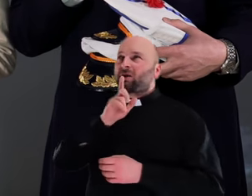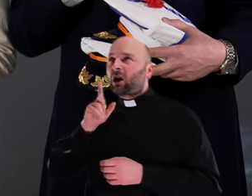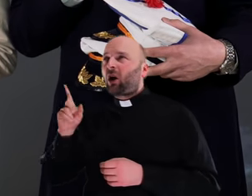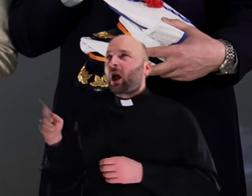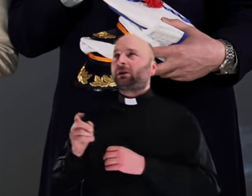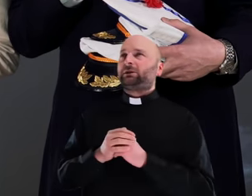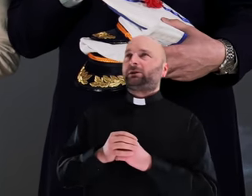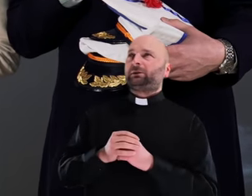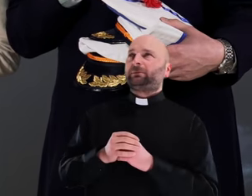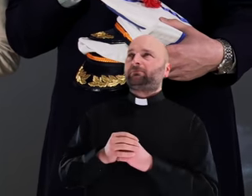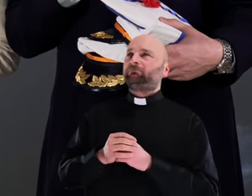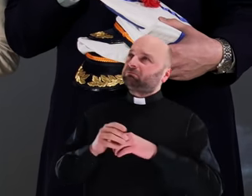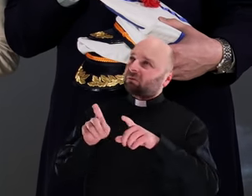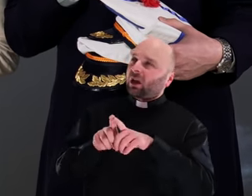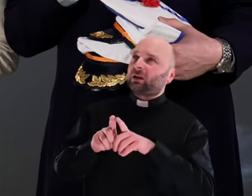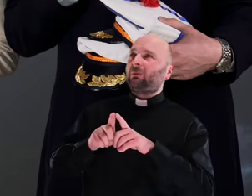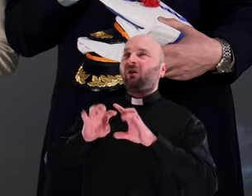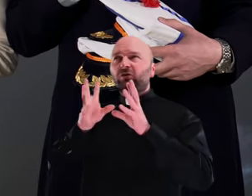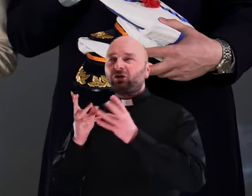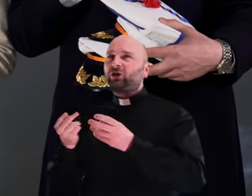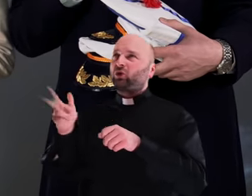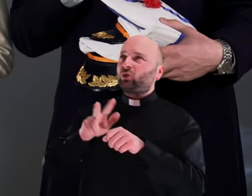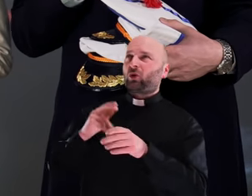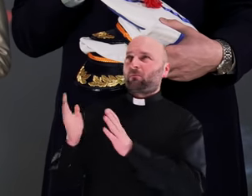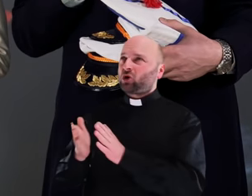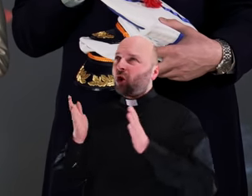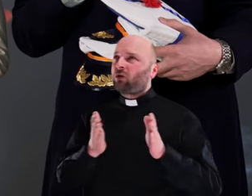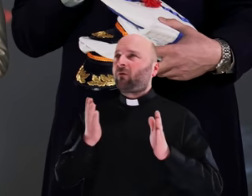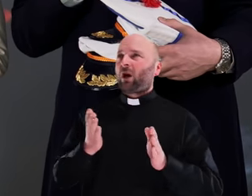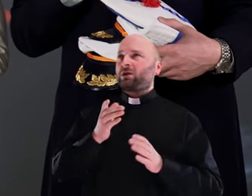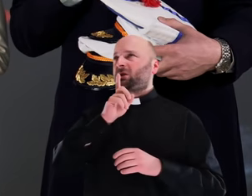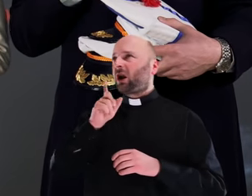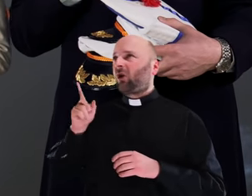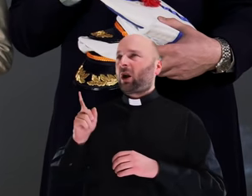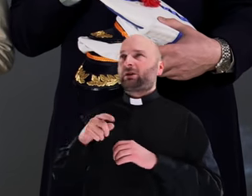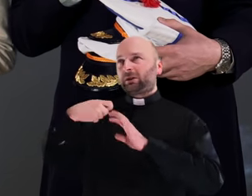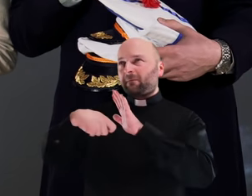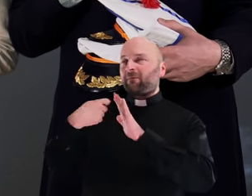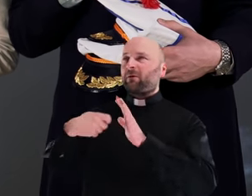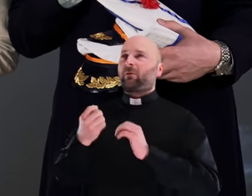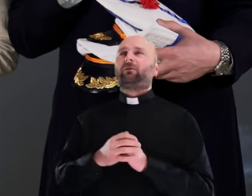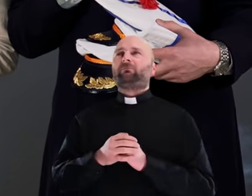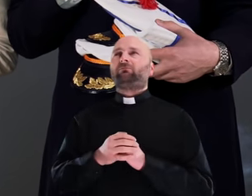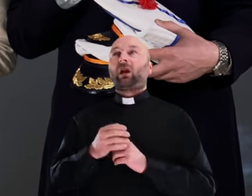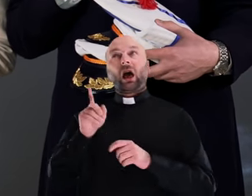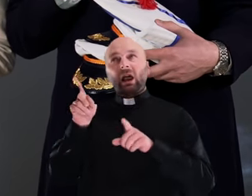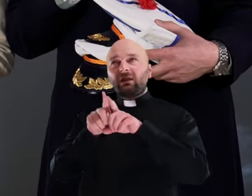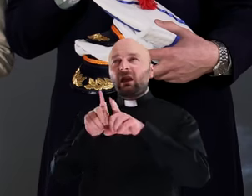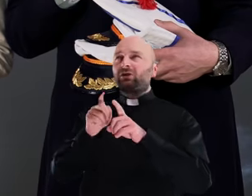rekolekcje, nie tylko tych wszystkich, którzy je przygotowują, ale też nas